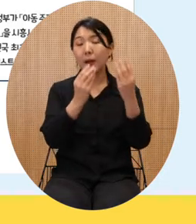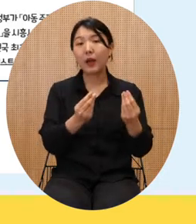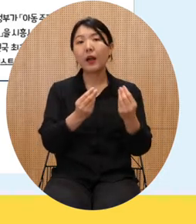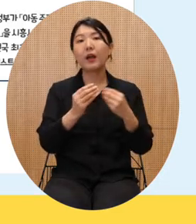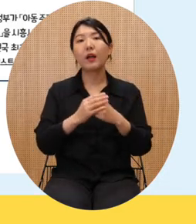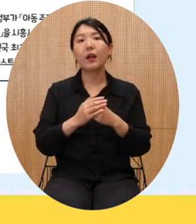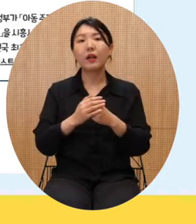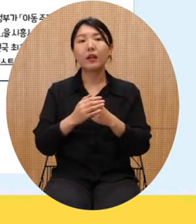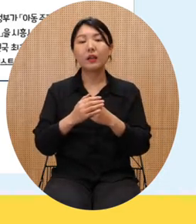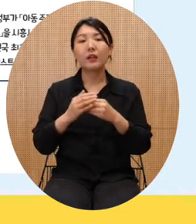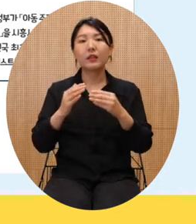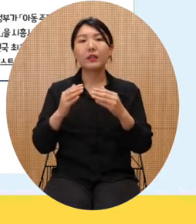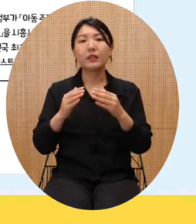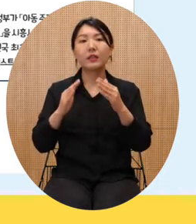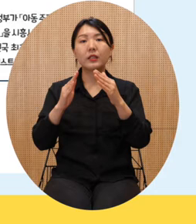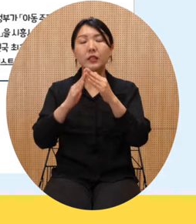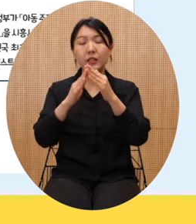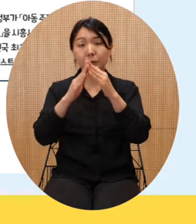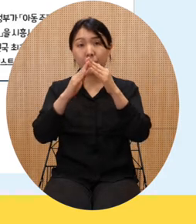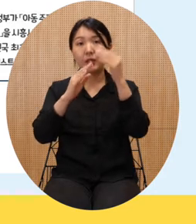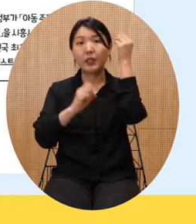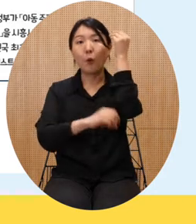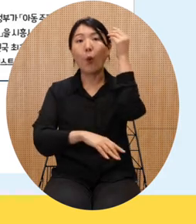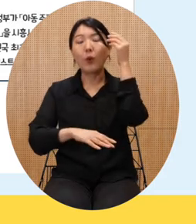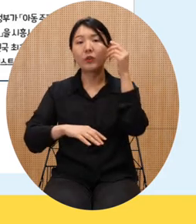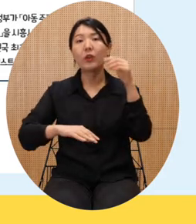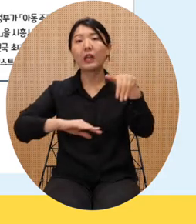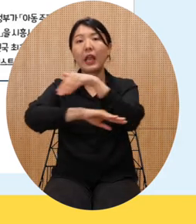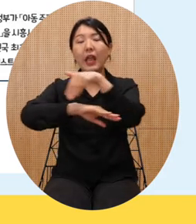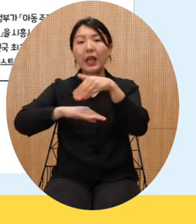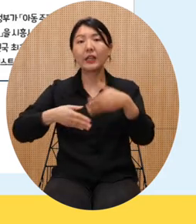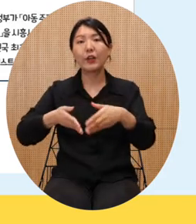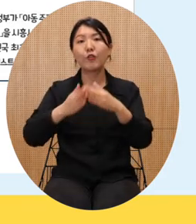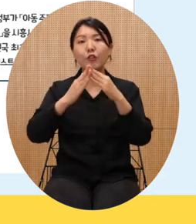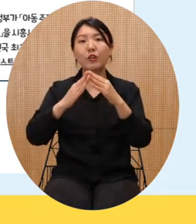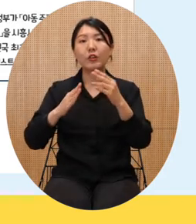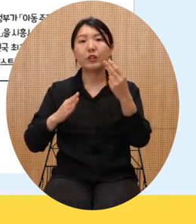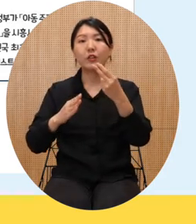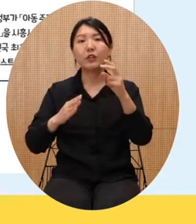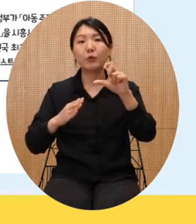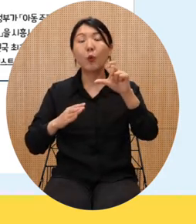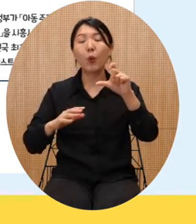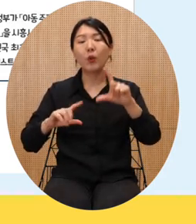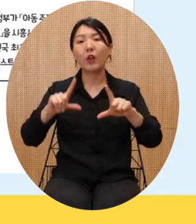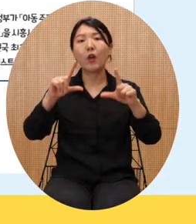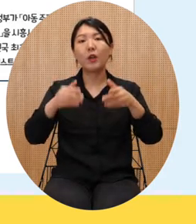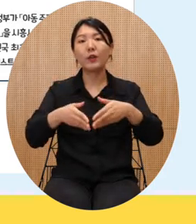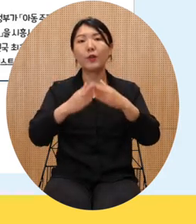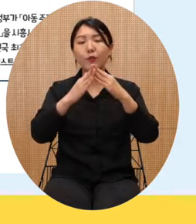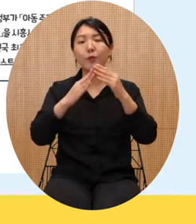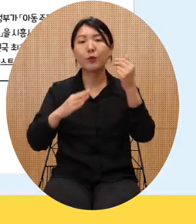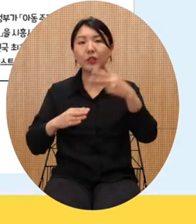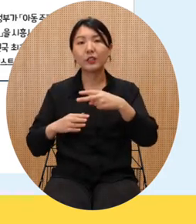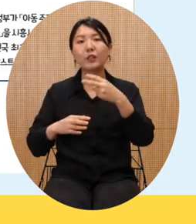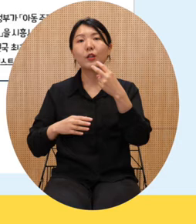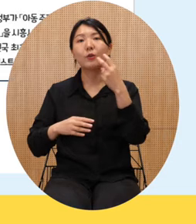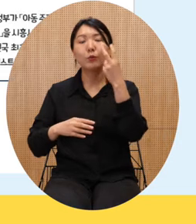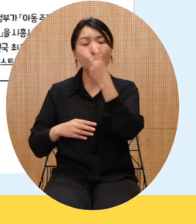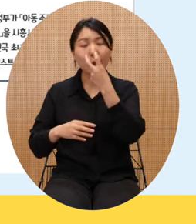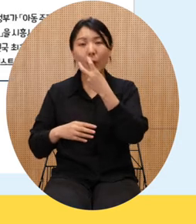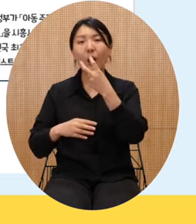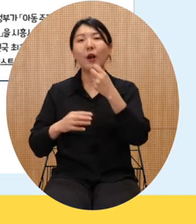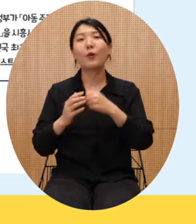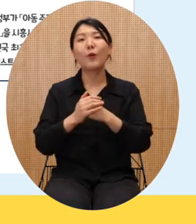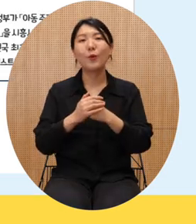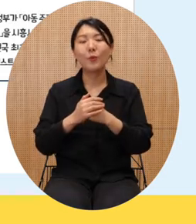하고, 그다음에 주거복지 기본계획을 세우고, 그다음에 2019년에 다시 조사를 하고 기본계획을 세우고 하는 뭐